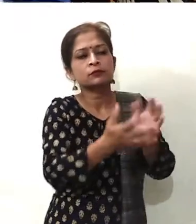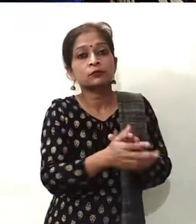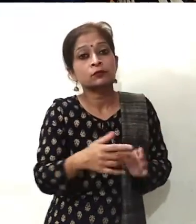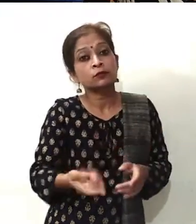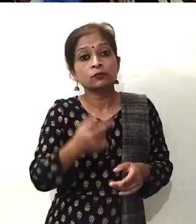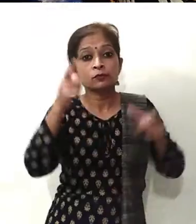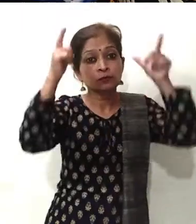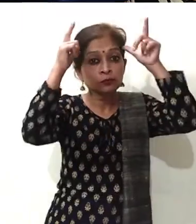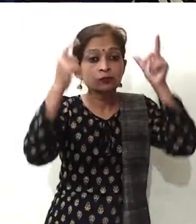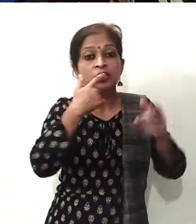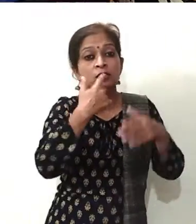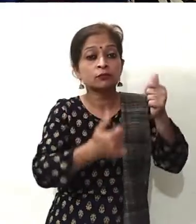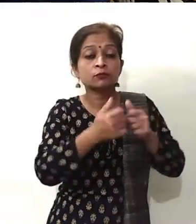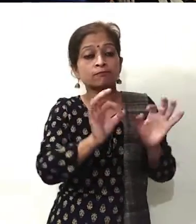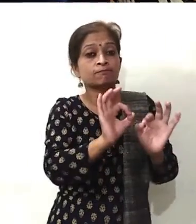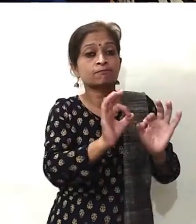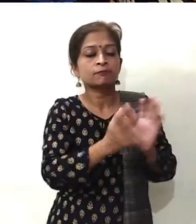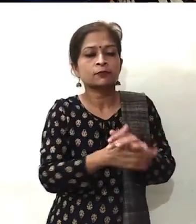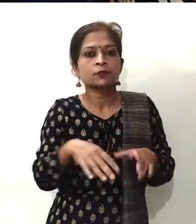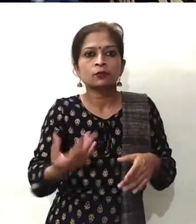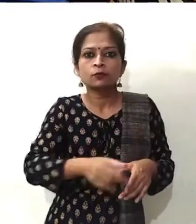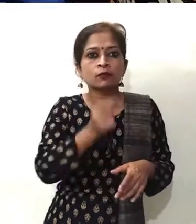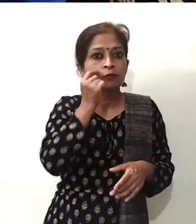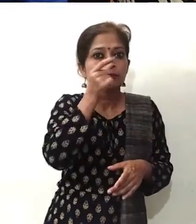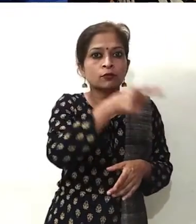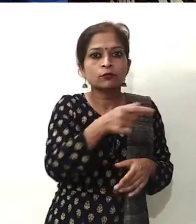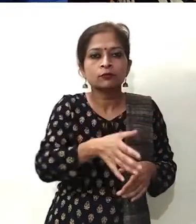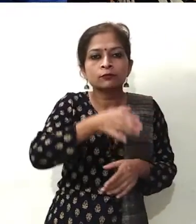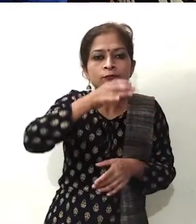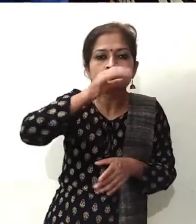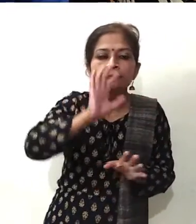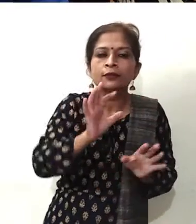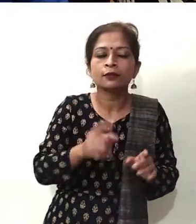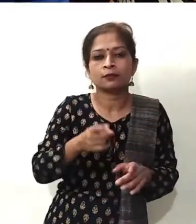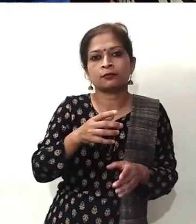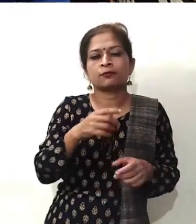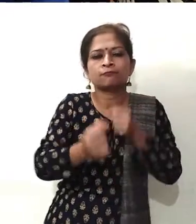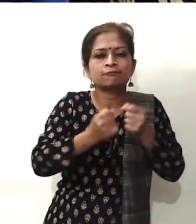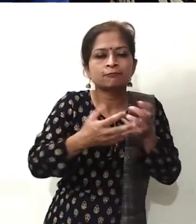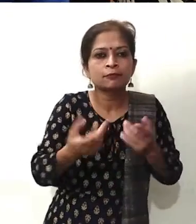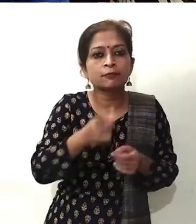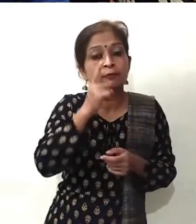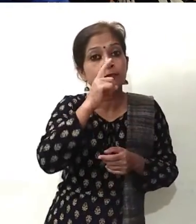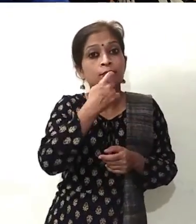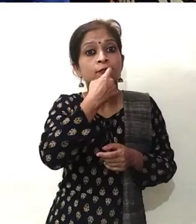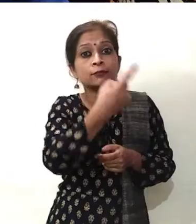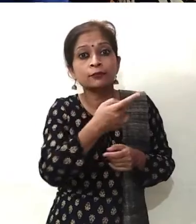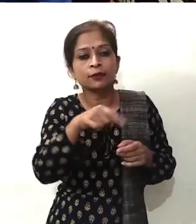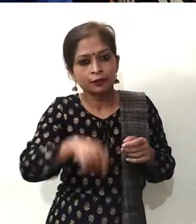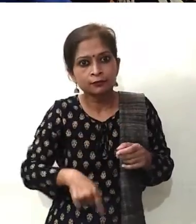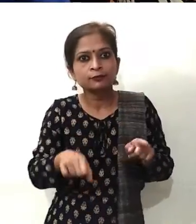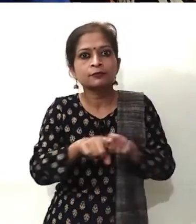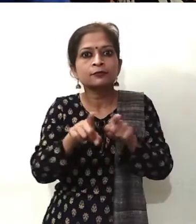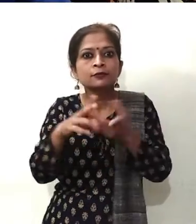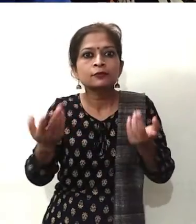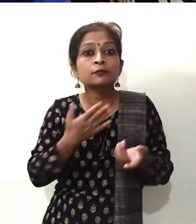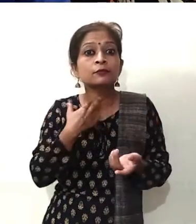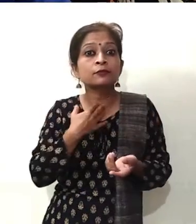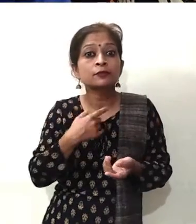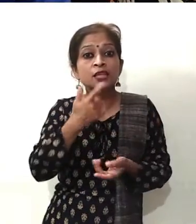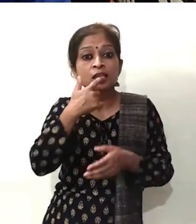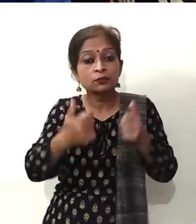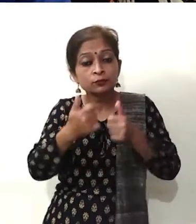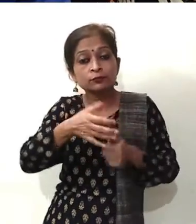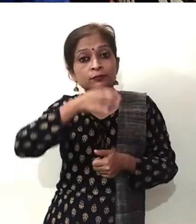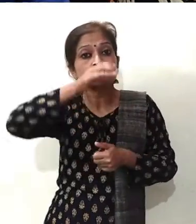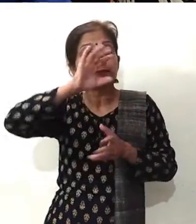बढ़िया। अश्वत्थामा पिया, बड़ा खुश हुआ और घर दौड़ता हुआ उसके पीछे पीछे द्रोण आए, माँ को बताया कि मुझे भी आज मीठा दूध पीने का मौका